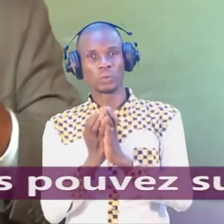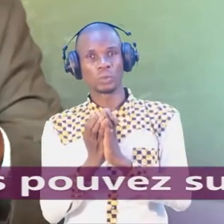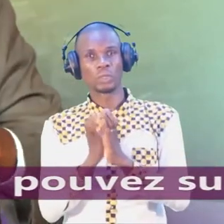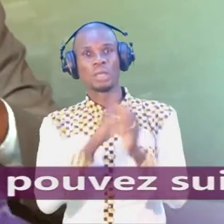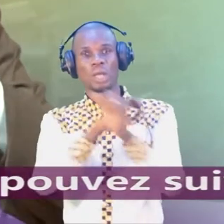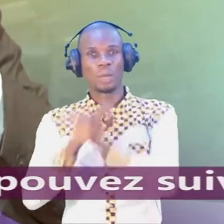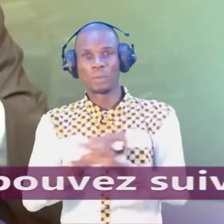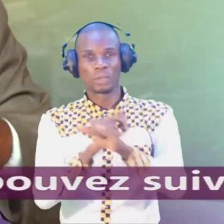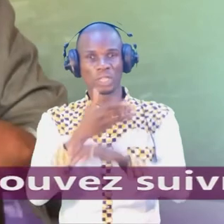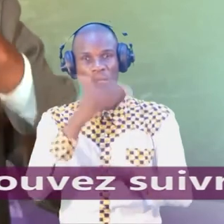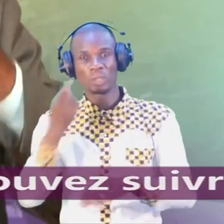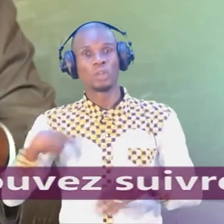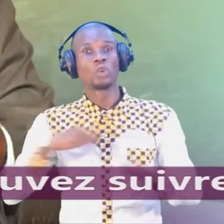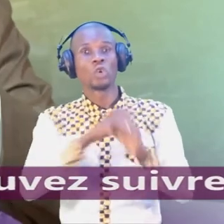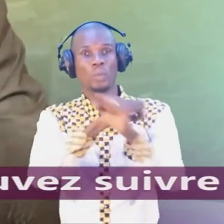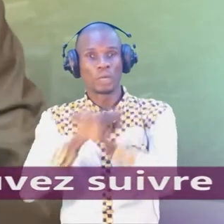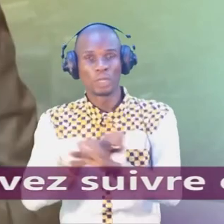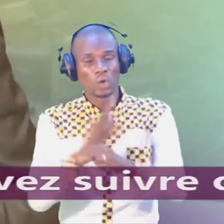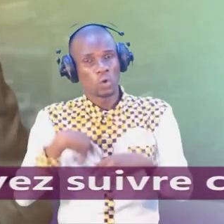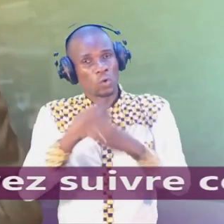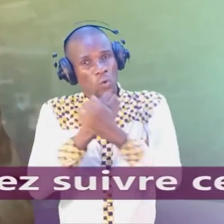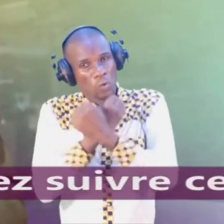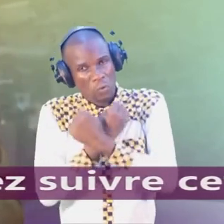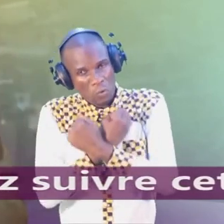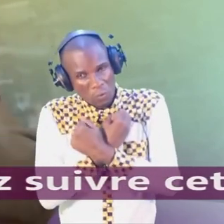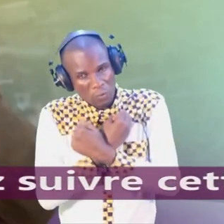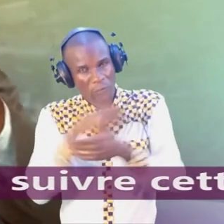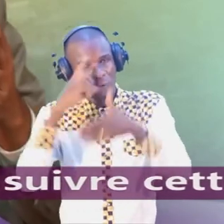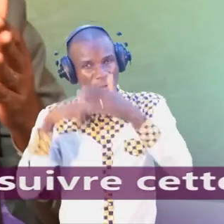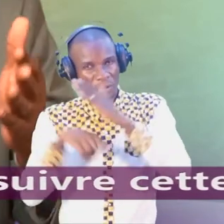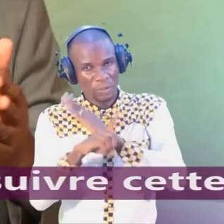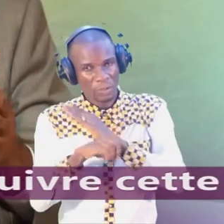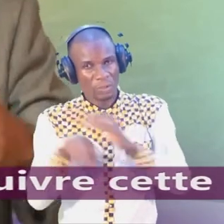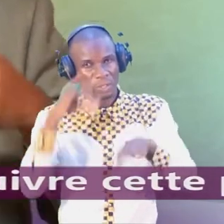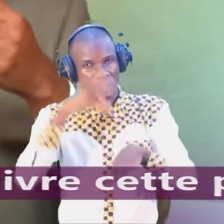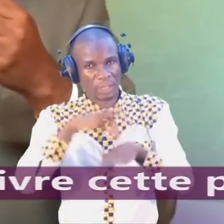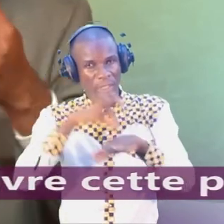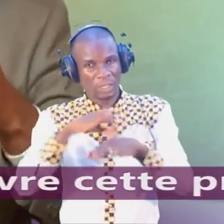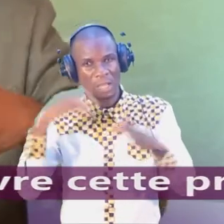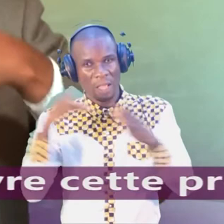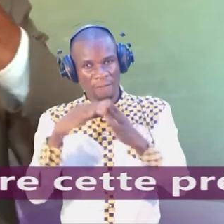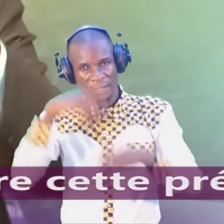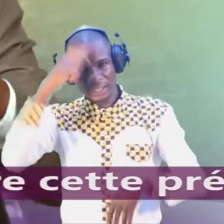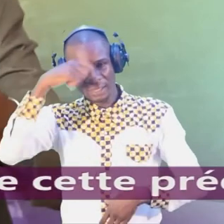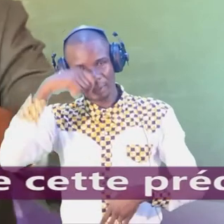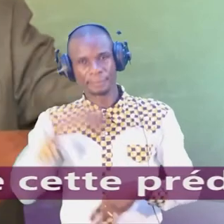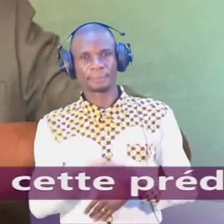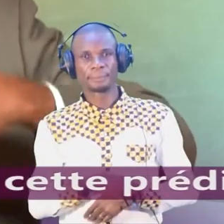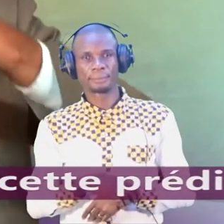Na amri hii ya nane ni agizo kwamba tuwe mawakili wema